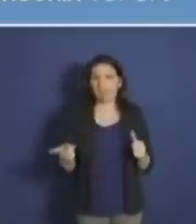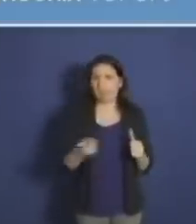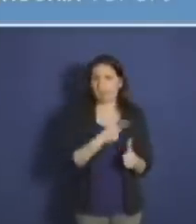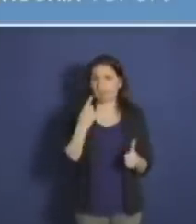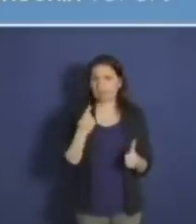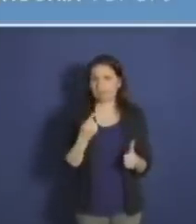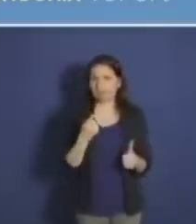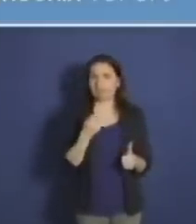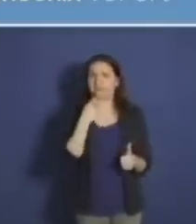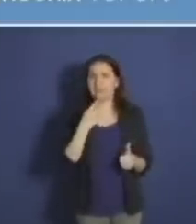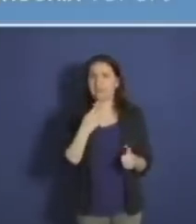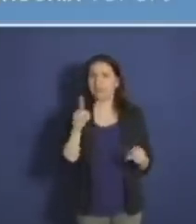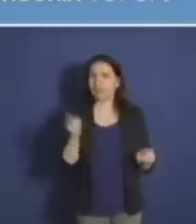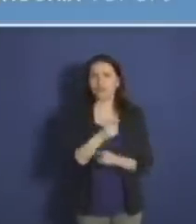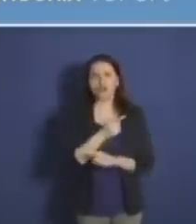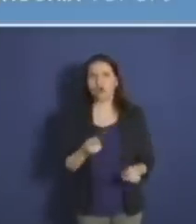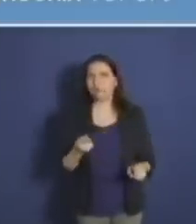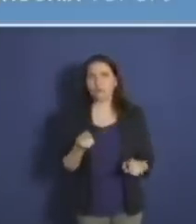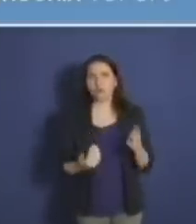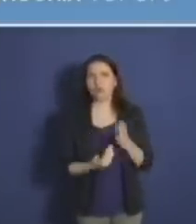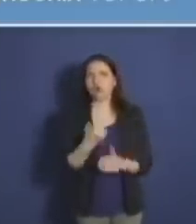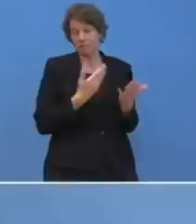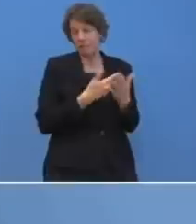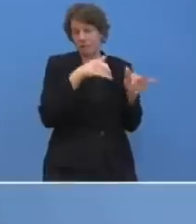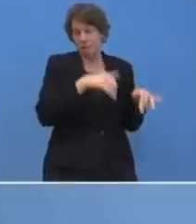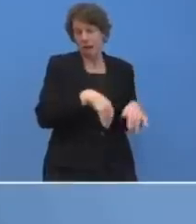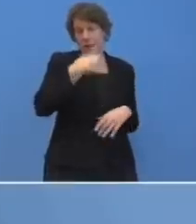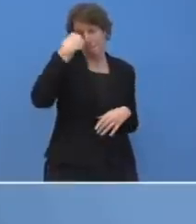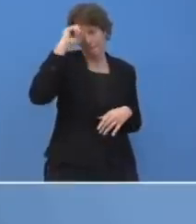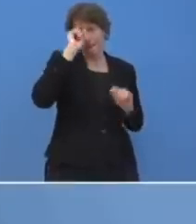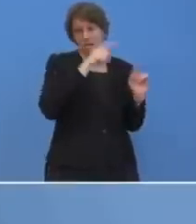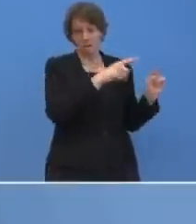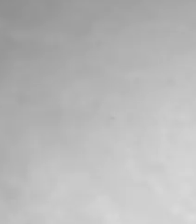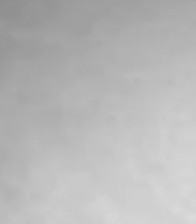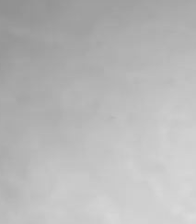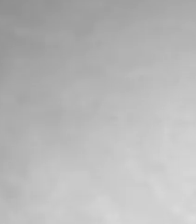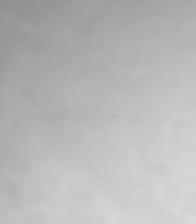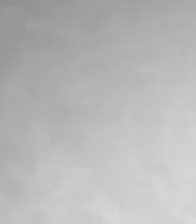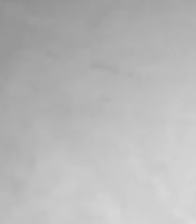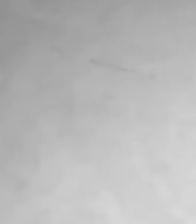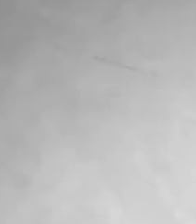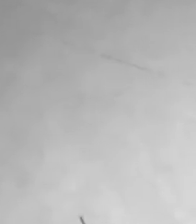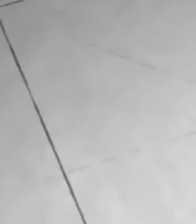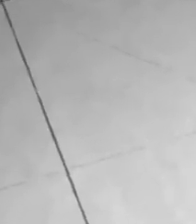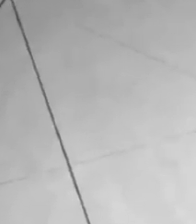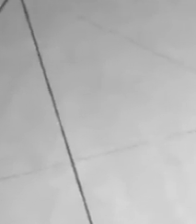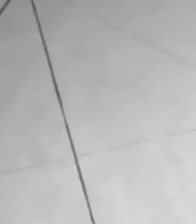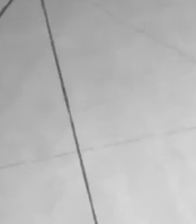wieder antrete. Punkt. Als Kanzlerin? Ja. Ich habe dazu nichts zu sagen.